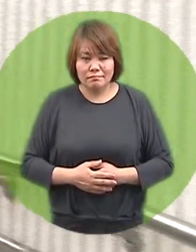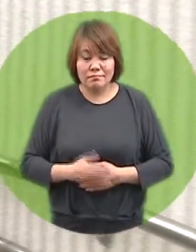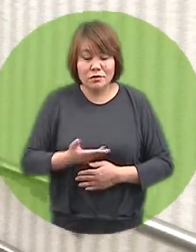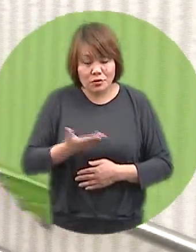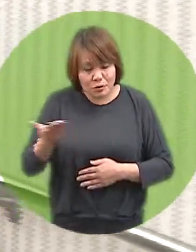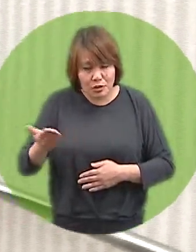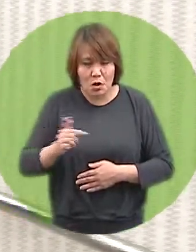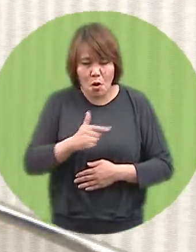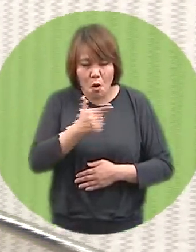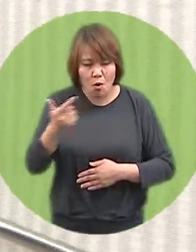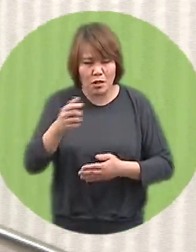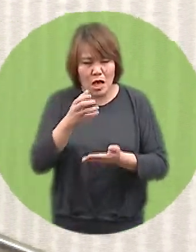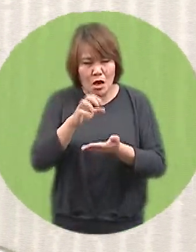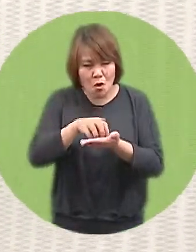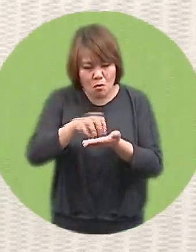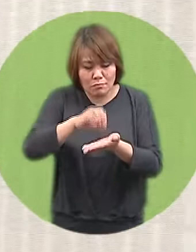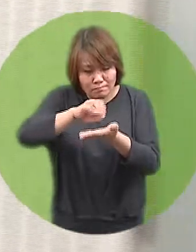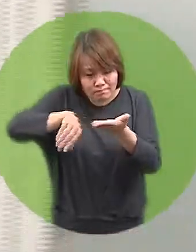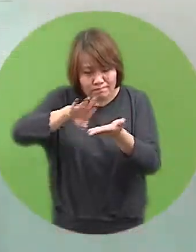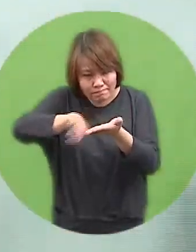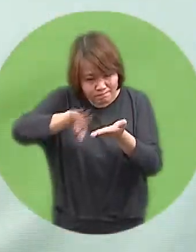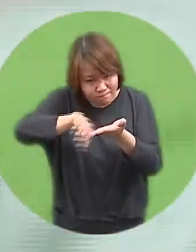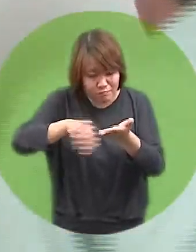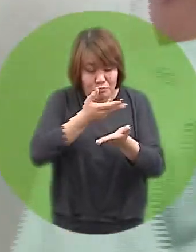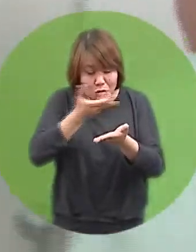次に大きなゴミを取り除いた水は